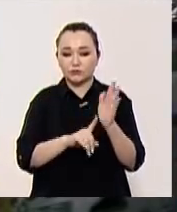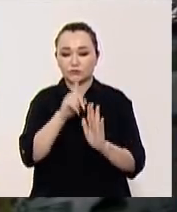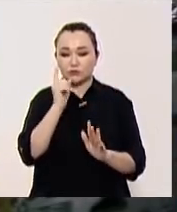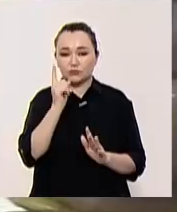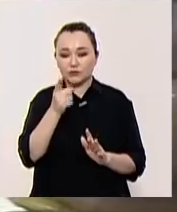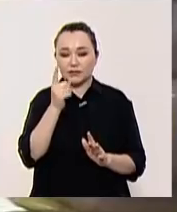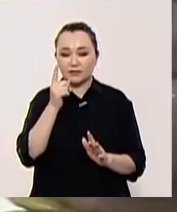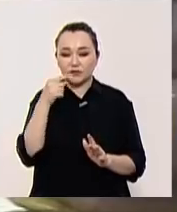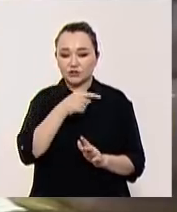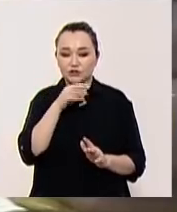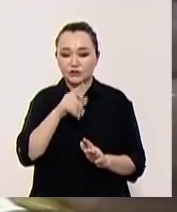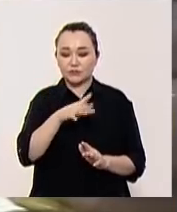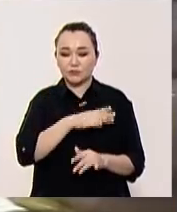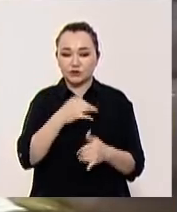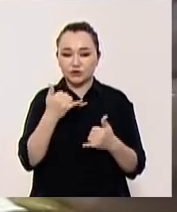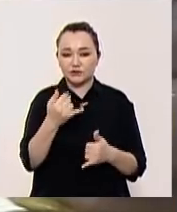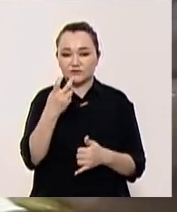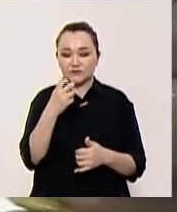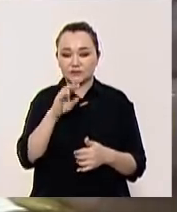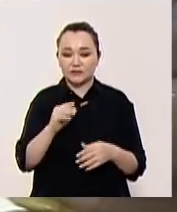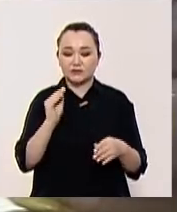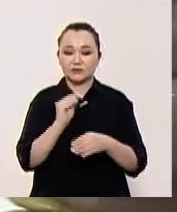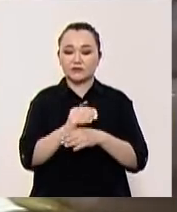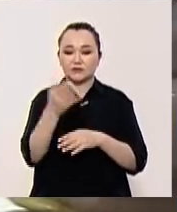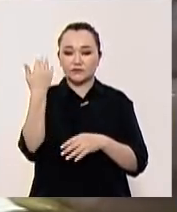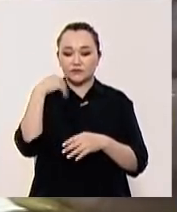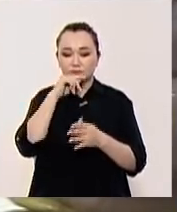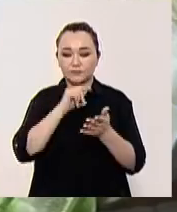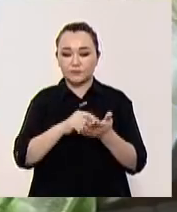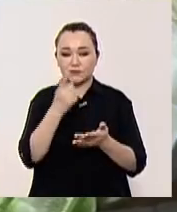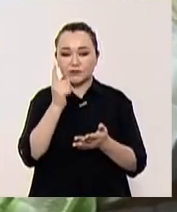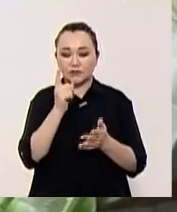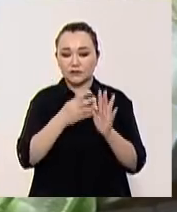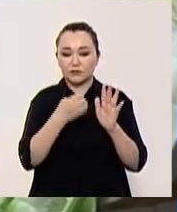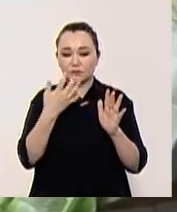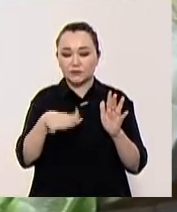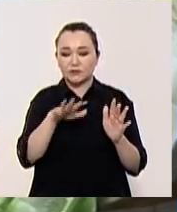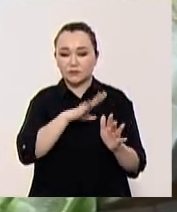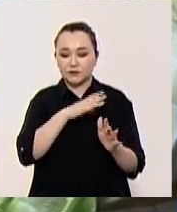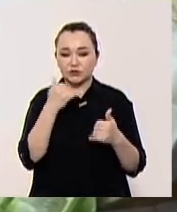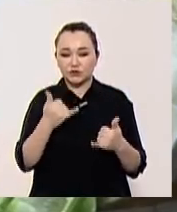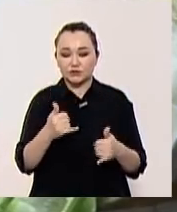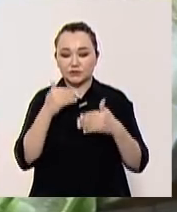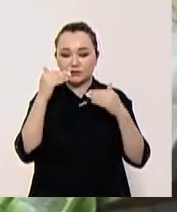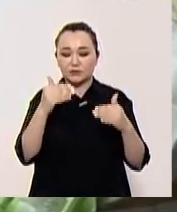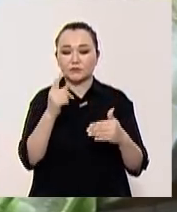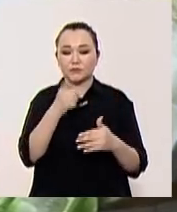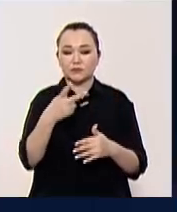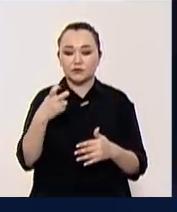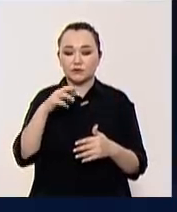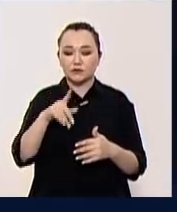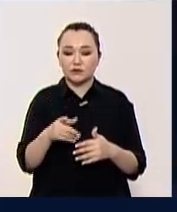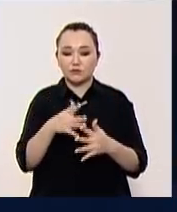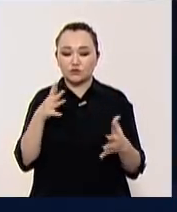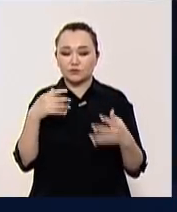теңгеден саудаланған тауық еті бүгінде 200 теңгеге қымбаттаған. Бұрын тауық санының келісі 950 теңге болса, қазір оны да 1200 теңгеден